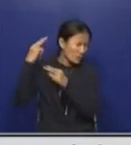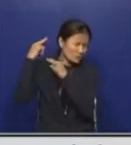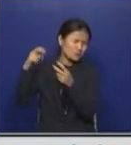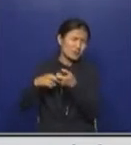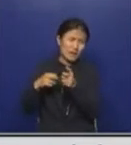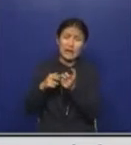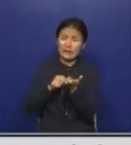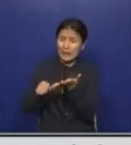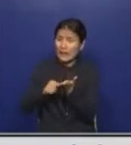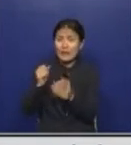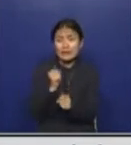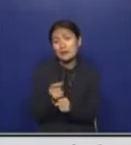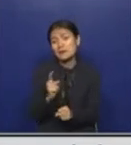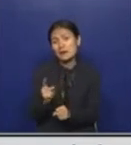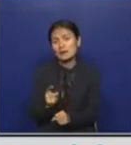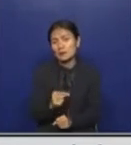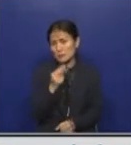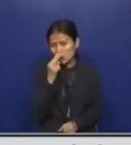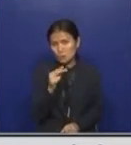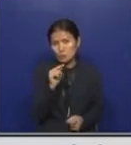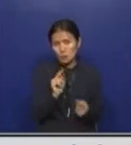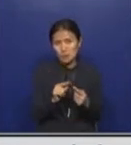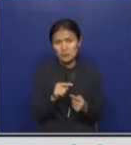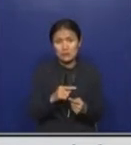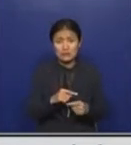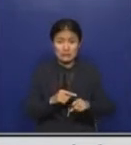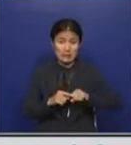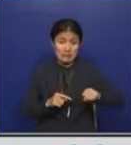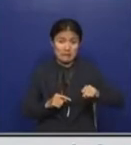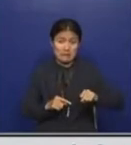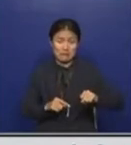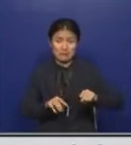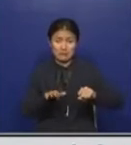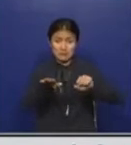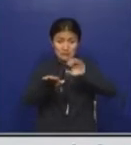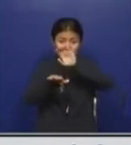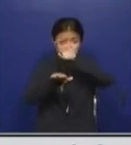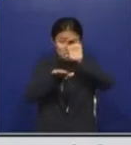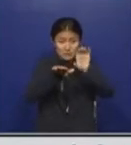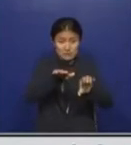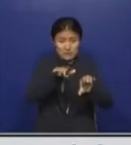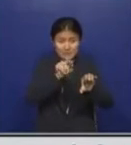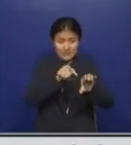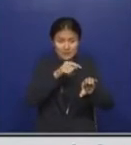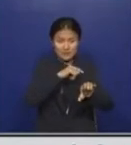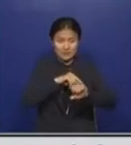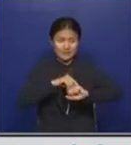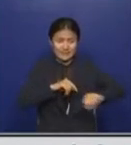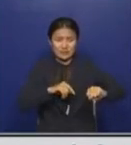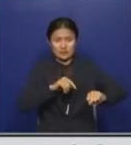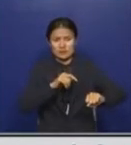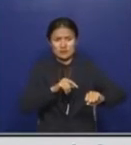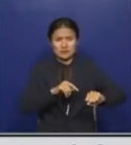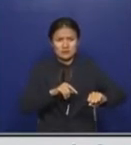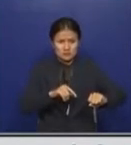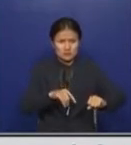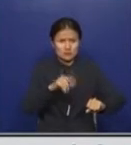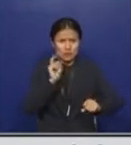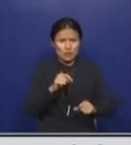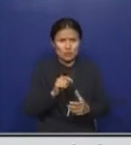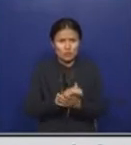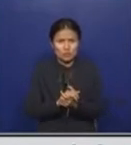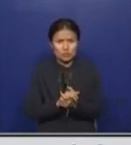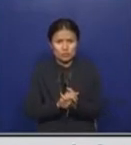วด้านทิศตะวันตกของเขื่อนกันทรายและขึ้นเจตตี้บริเวณปากล่องน้ำม